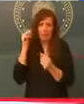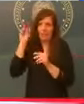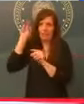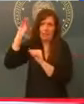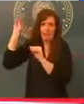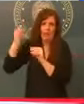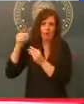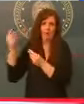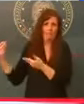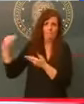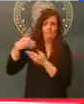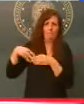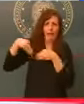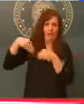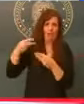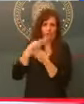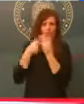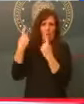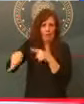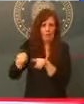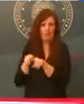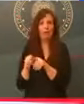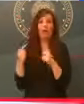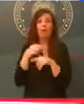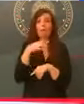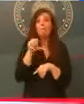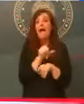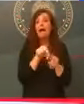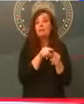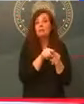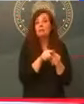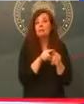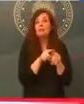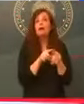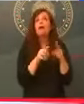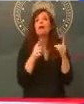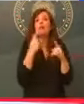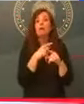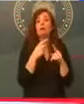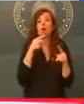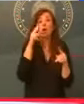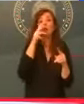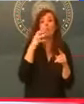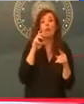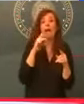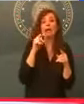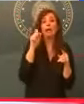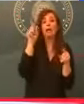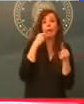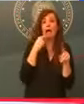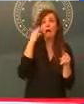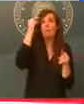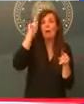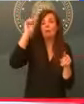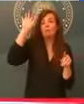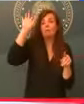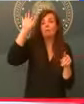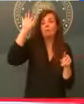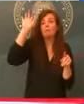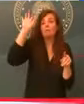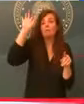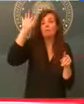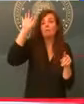MES non è cambiato nulla rispetto alle opinioni della cancelliera Merkel ma ovviamente a far di conto per l'Italia è